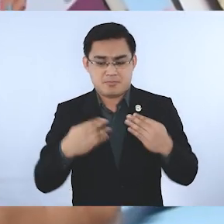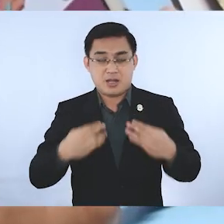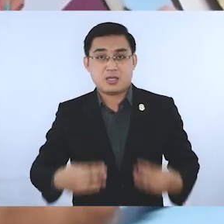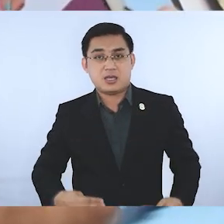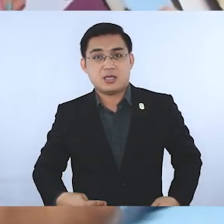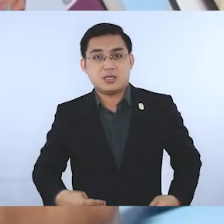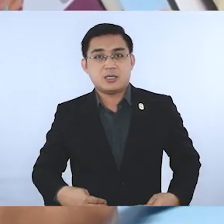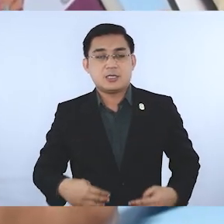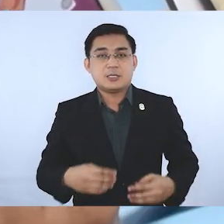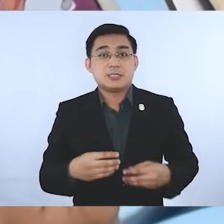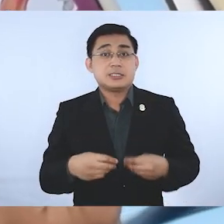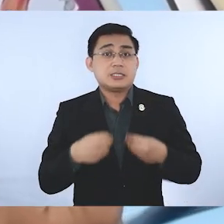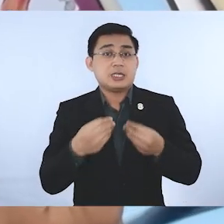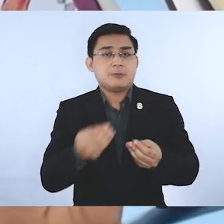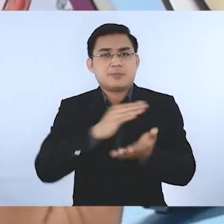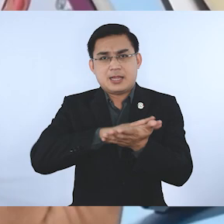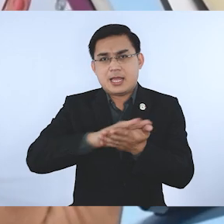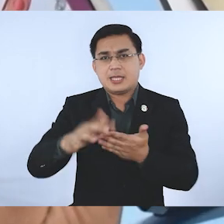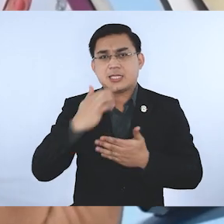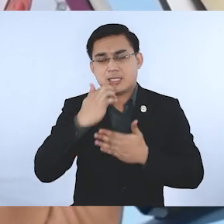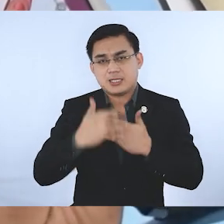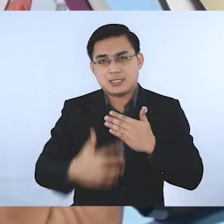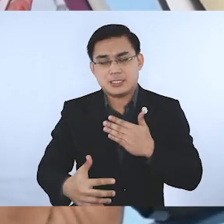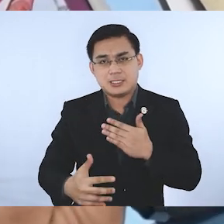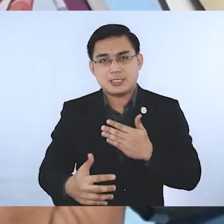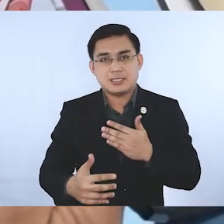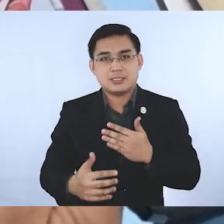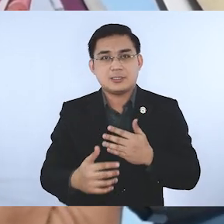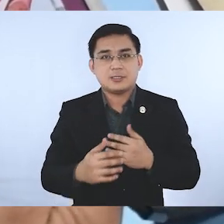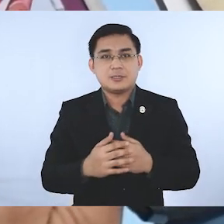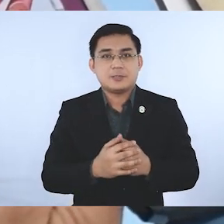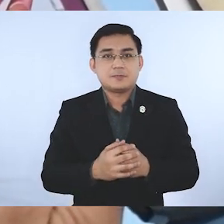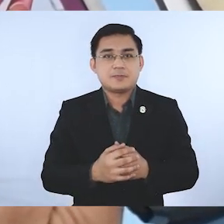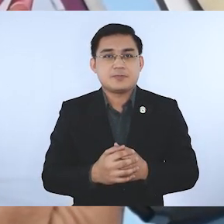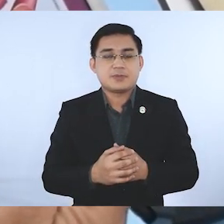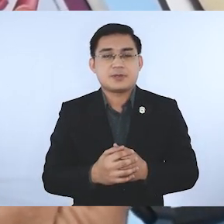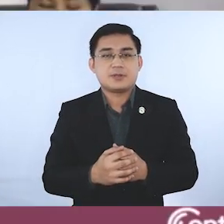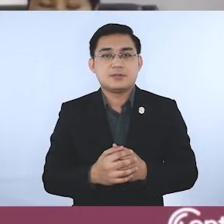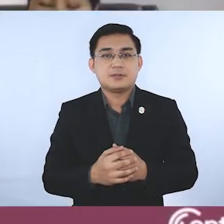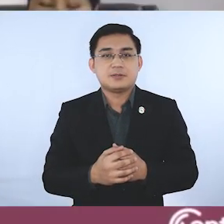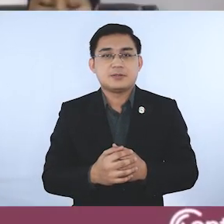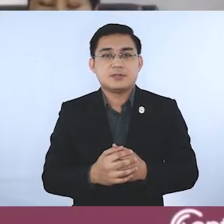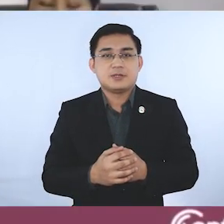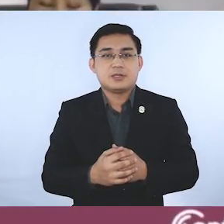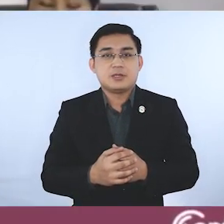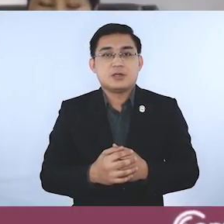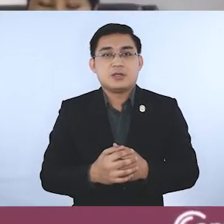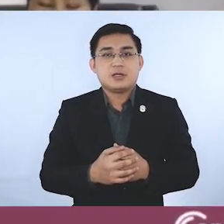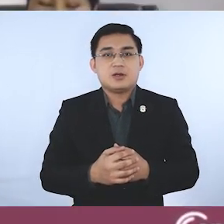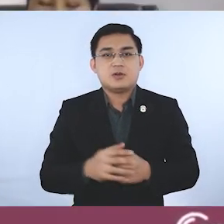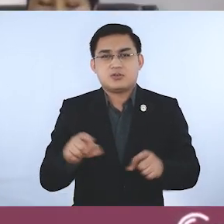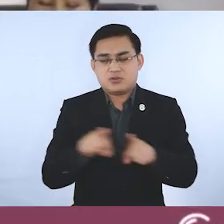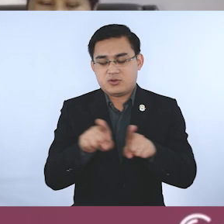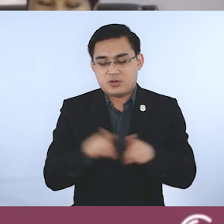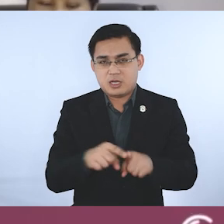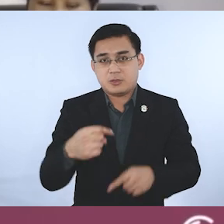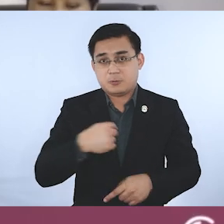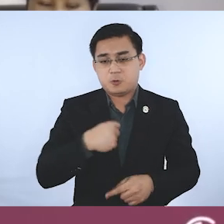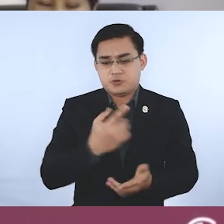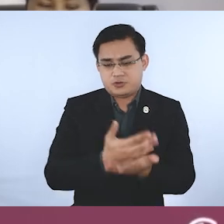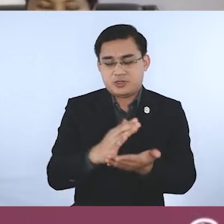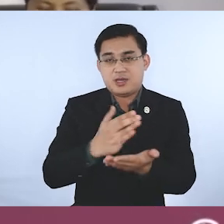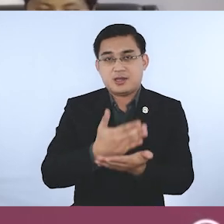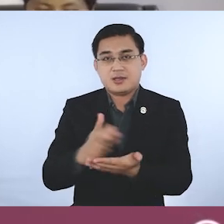nagsusupply ng malinis na dugo, nutrients and oxygen sa ating mga organs. Naibahagi ko din sa ating mga